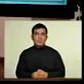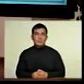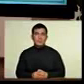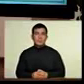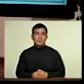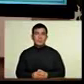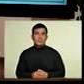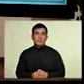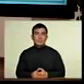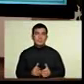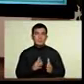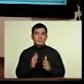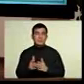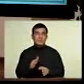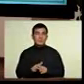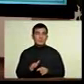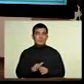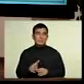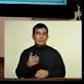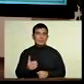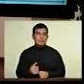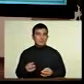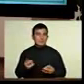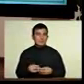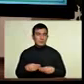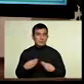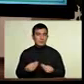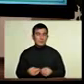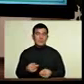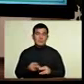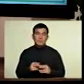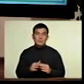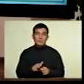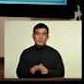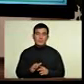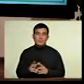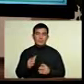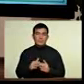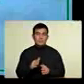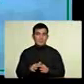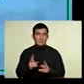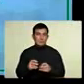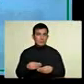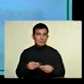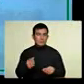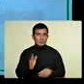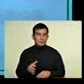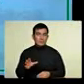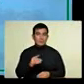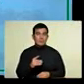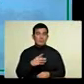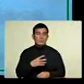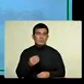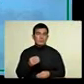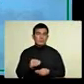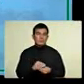Ребята, а теперь задание на дом. А теперь задание для самостоятельного выполнения. Вы должны будете еще